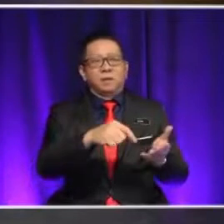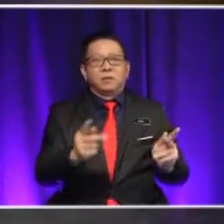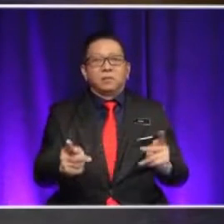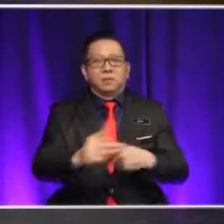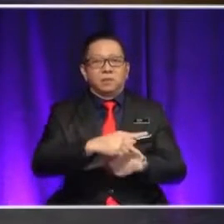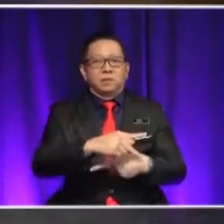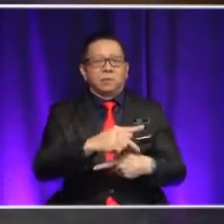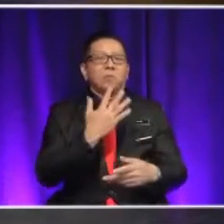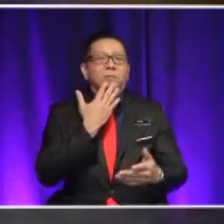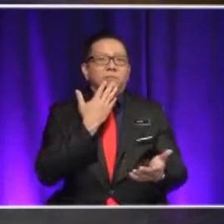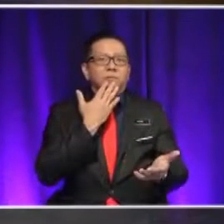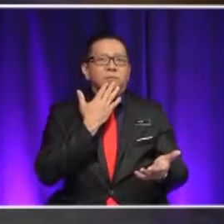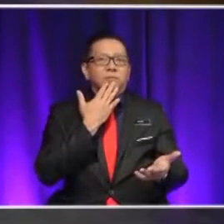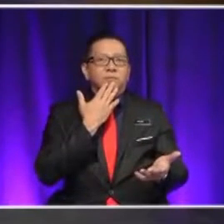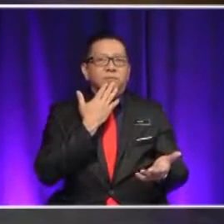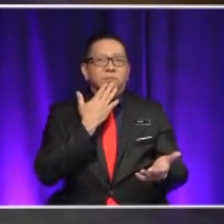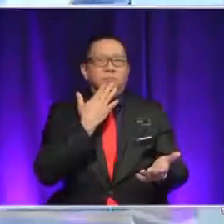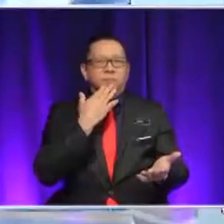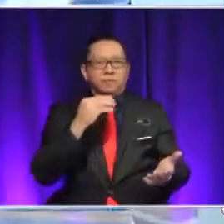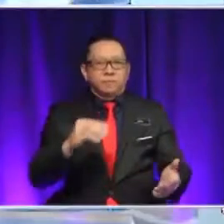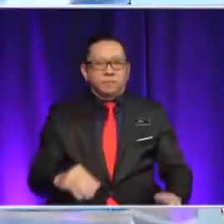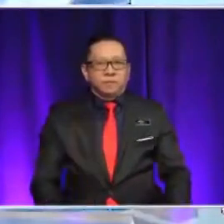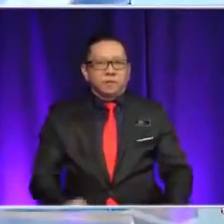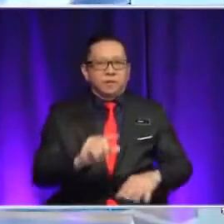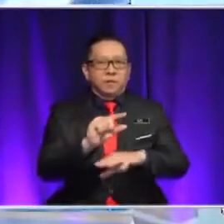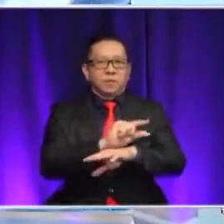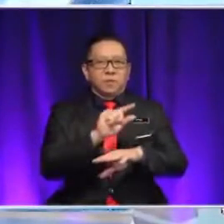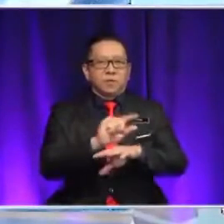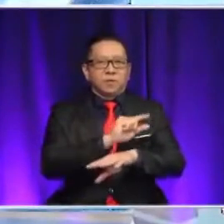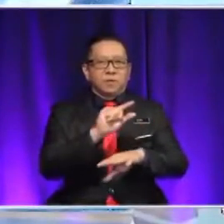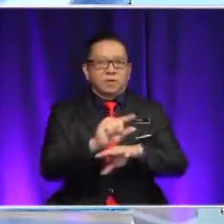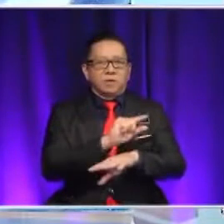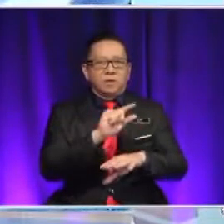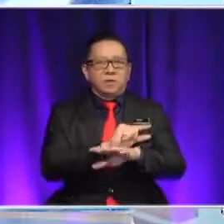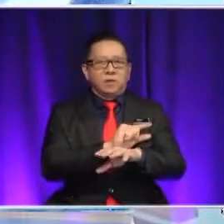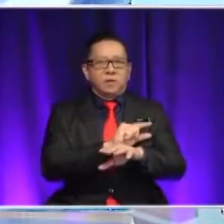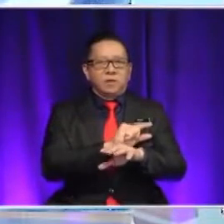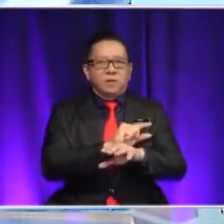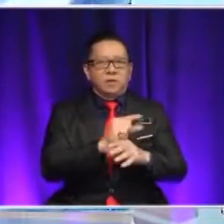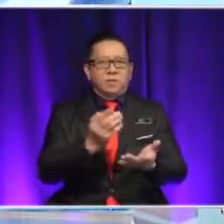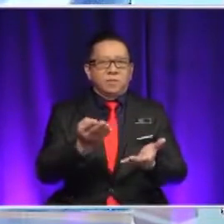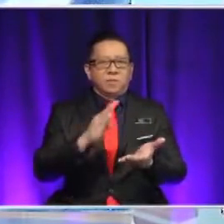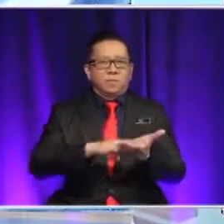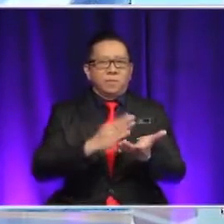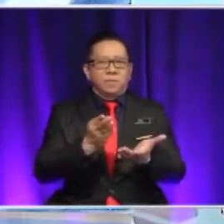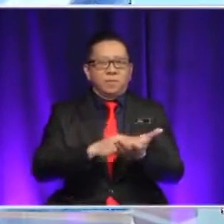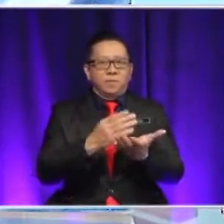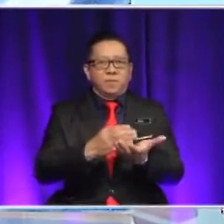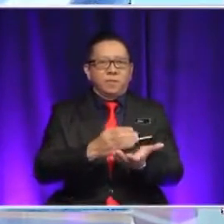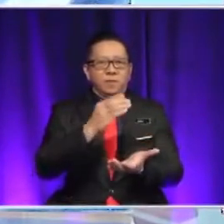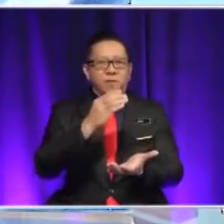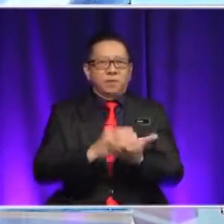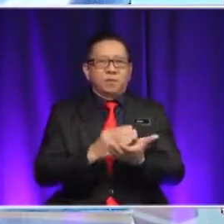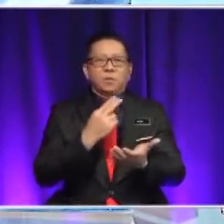abacu lawannya kita tapi hari ini sebut akun sepele cek gugurnya bekas-bekas comel nih dari begitu lebar rumah juga